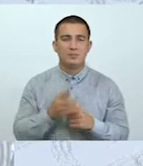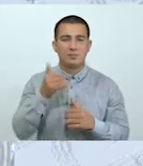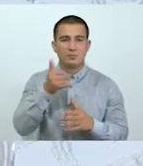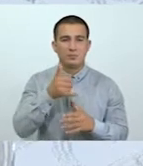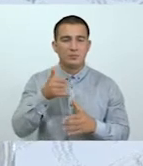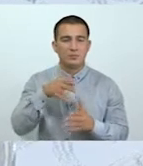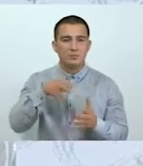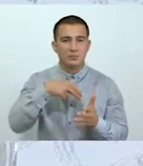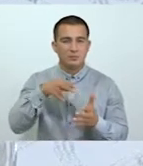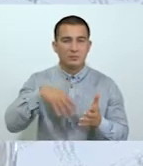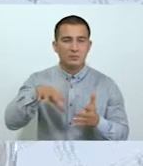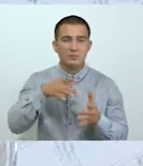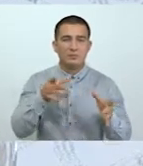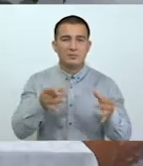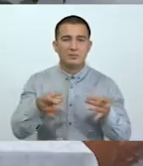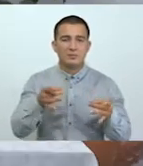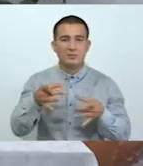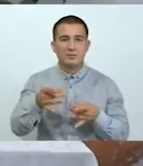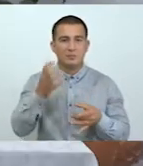yog' surtib olamiz mana.